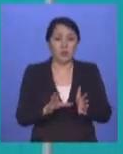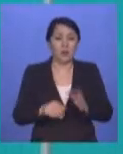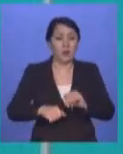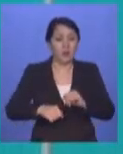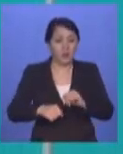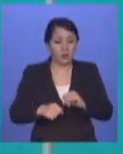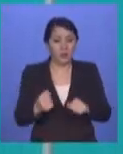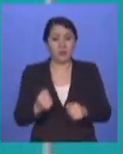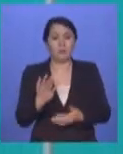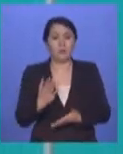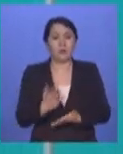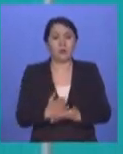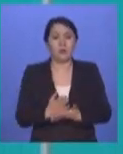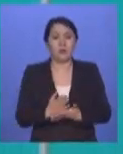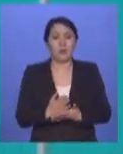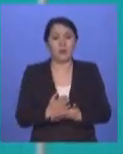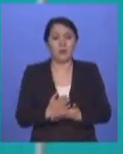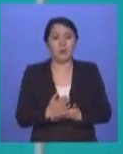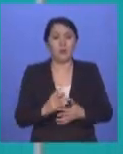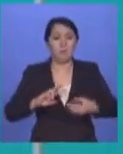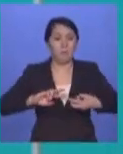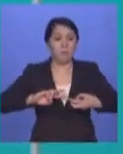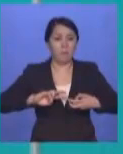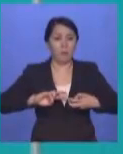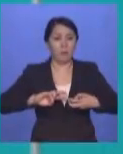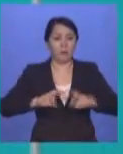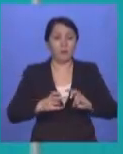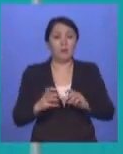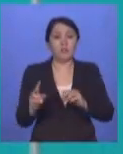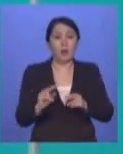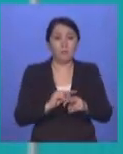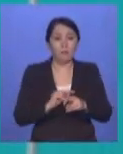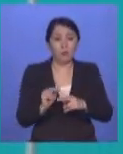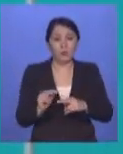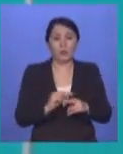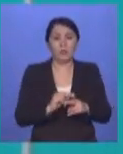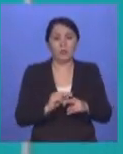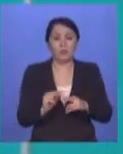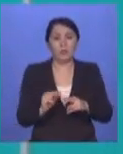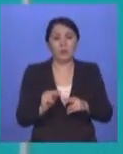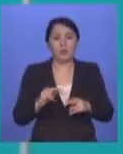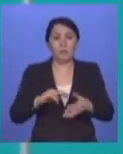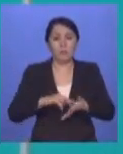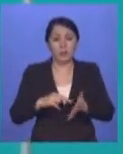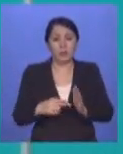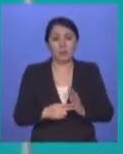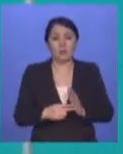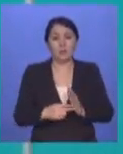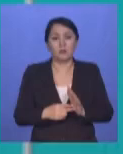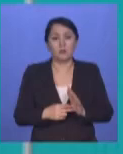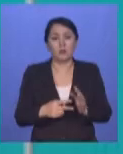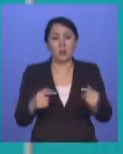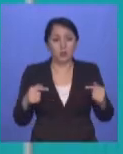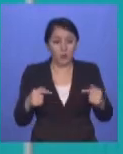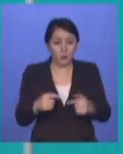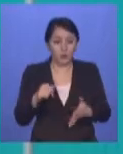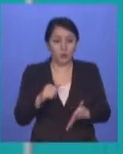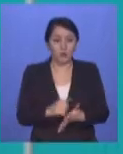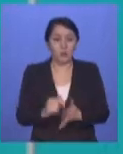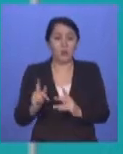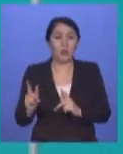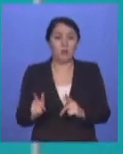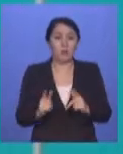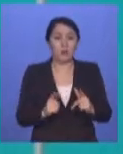зиян келтірілген. Соның бәрін мәселесін жөндеуге қазір жергілікті билік тиісті құжаттарды